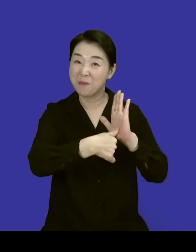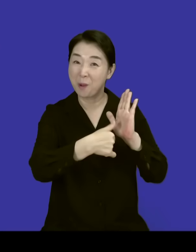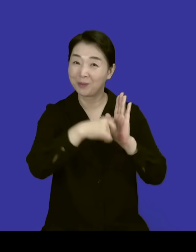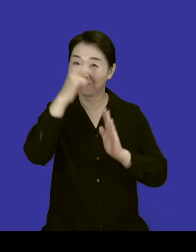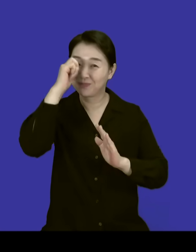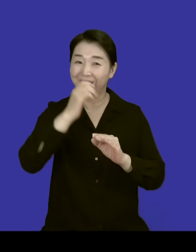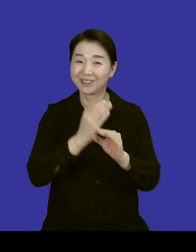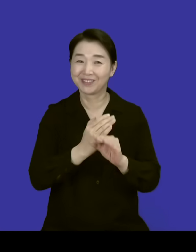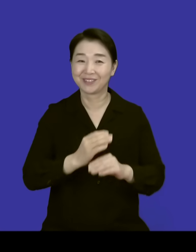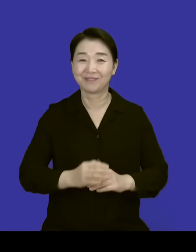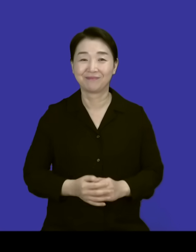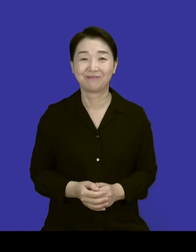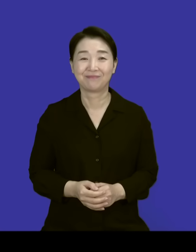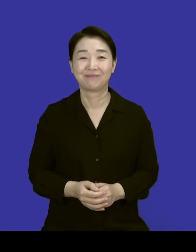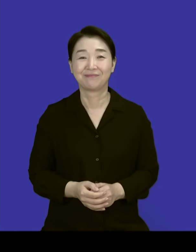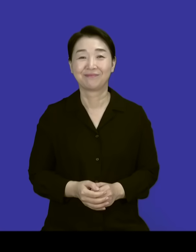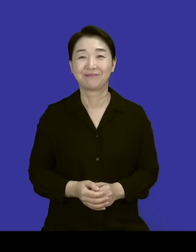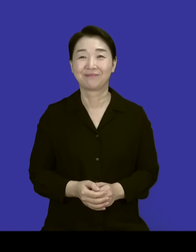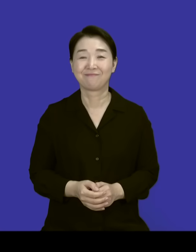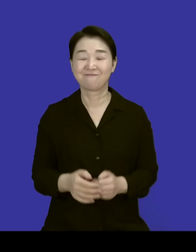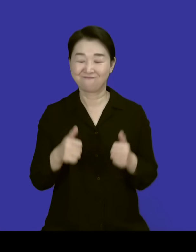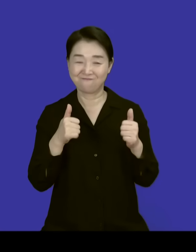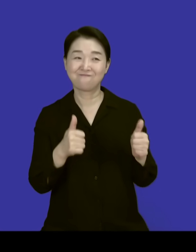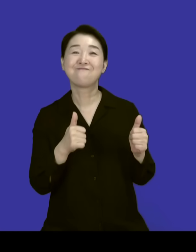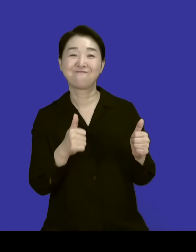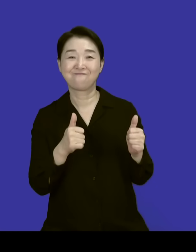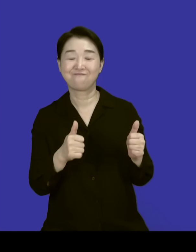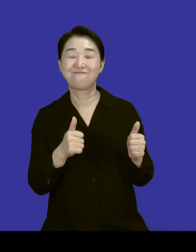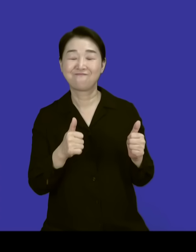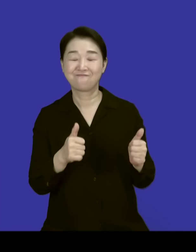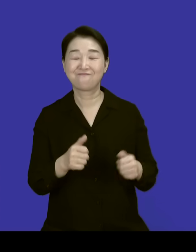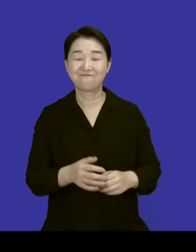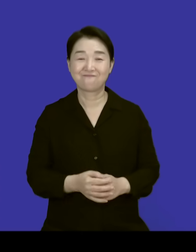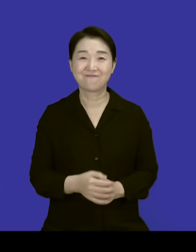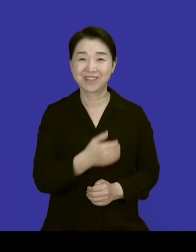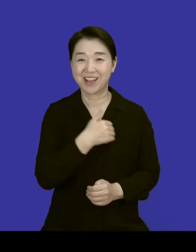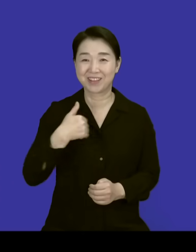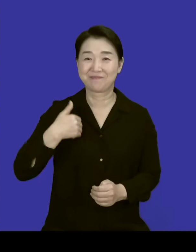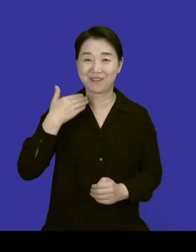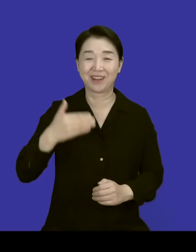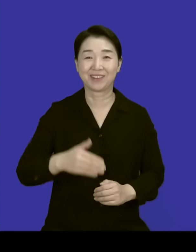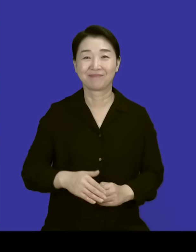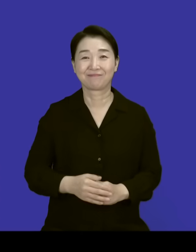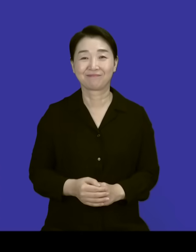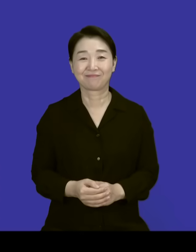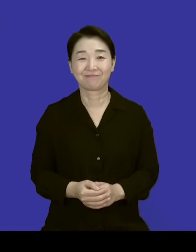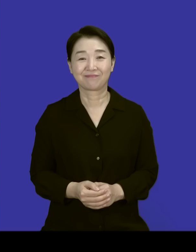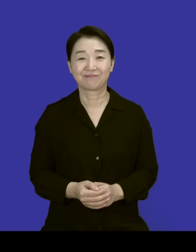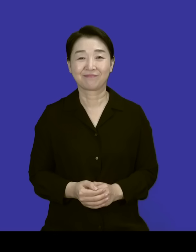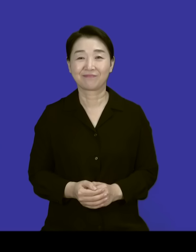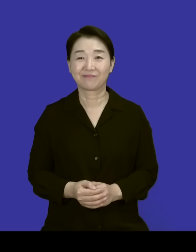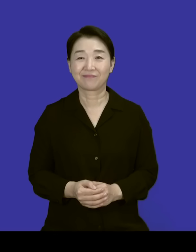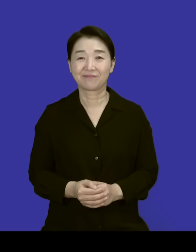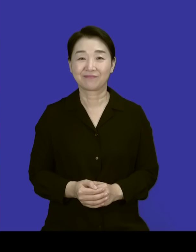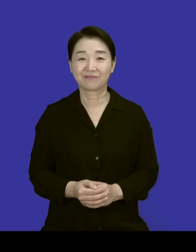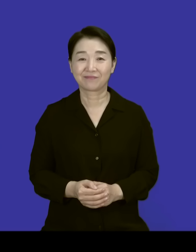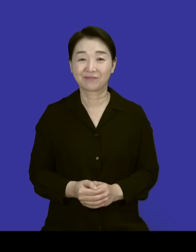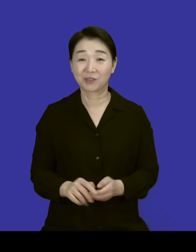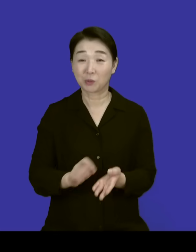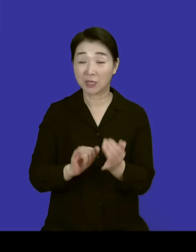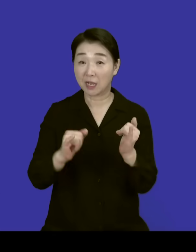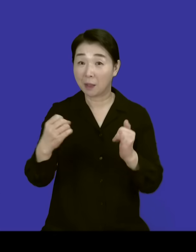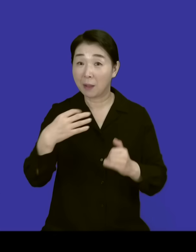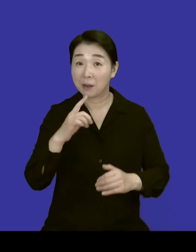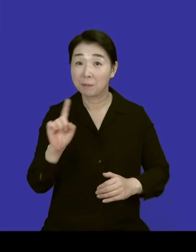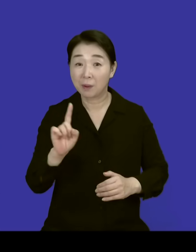그렇구나. 뚜껑도 명품이잖아요. 역시 뭐 메이커로 들으신 게 자신감이군요. 우리 작가분 얘기 들었더니 우리